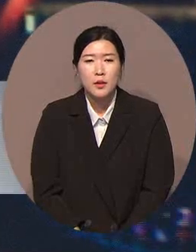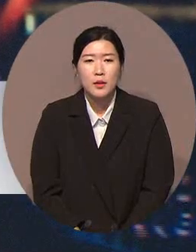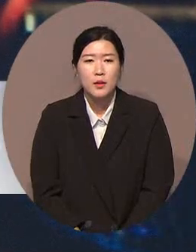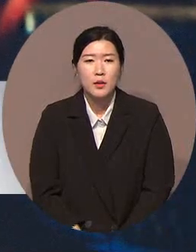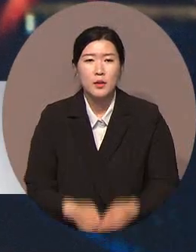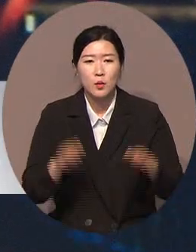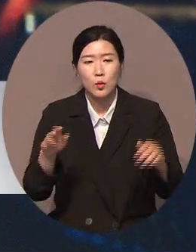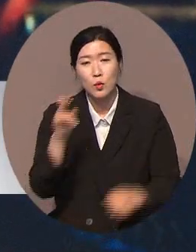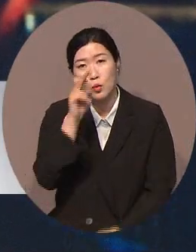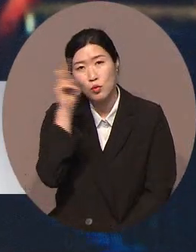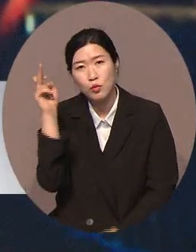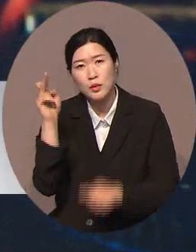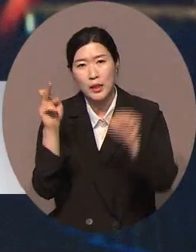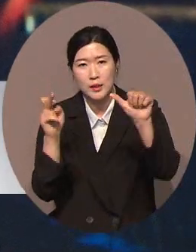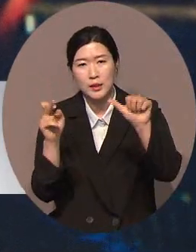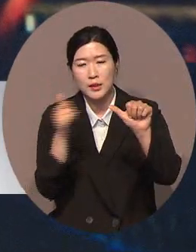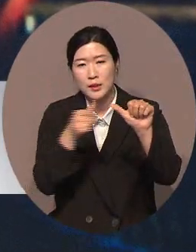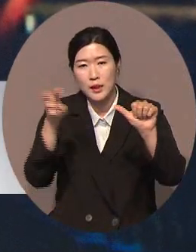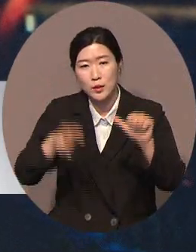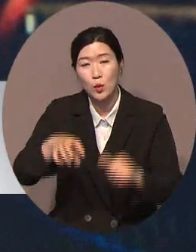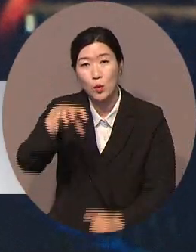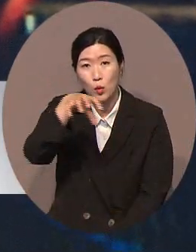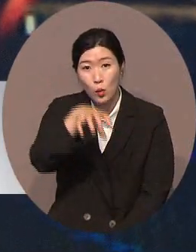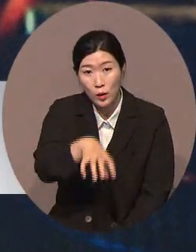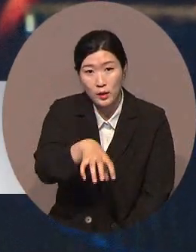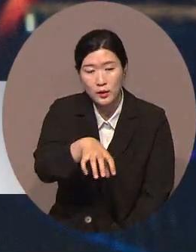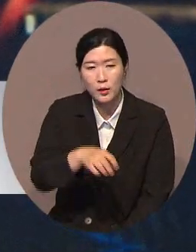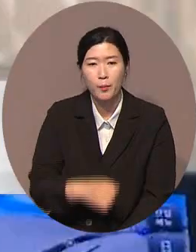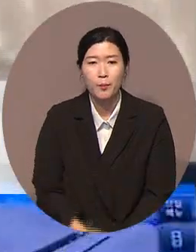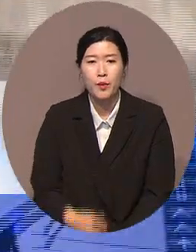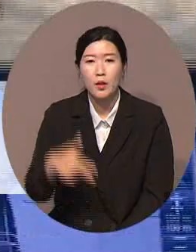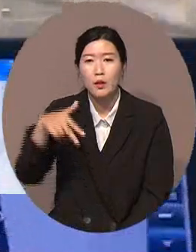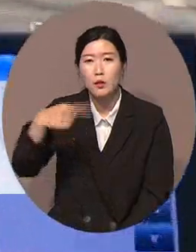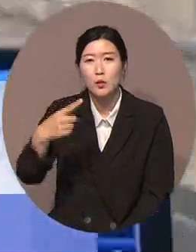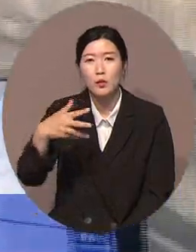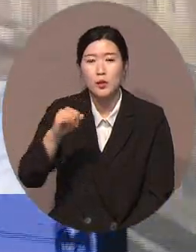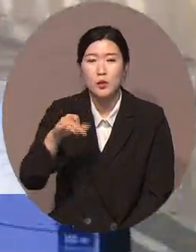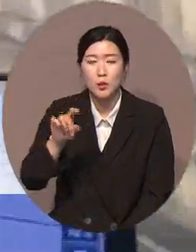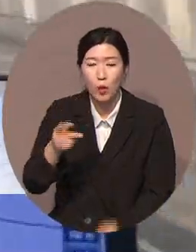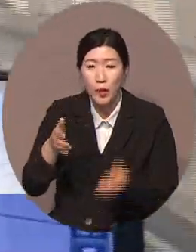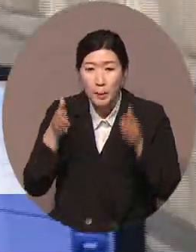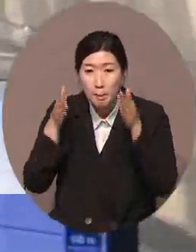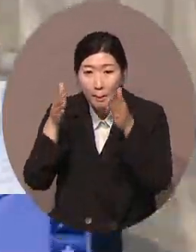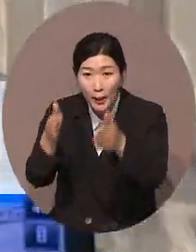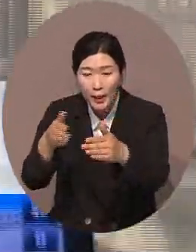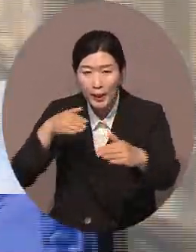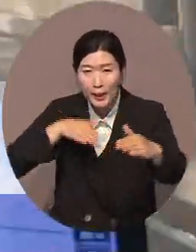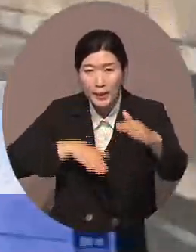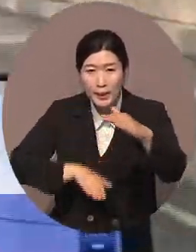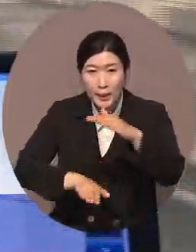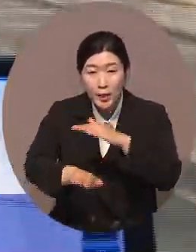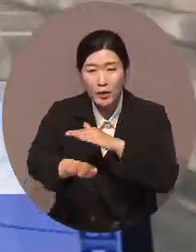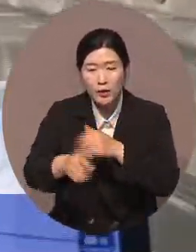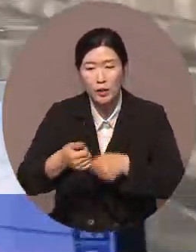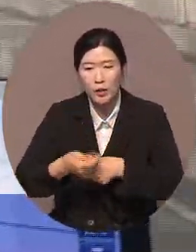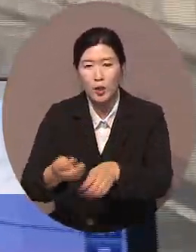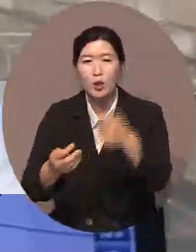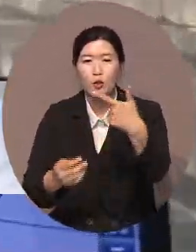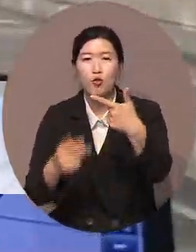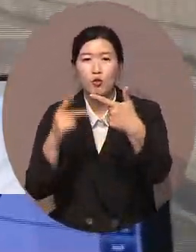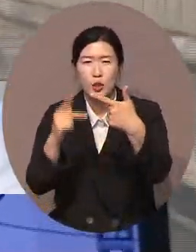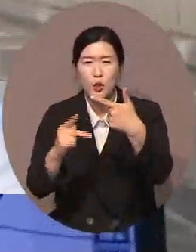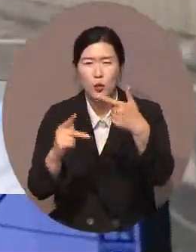오늘 오후 5시쯤 세종시 세종동 학나래교에서 조치원 방향 주추 지하차도까지 6km